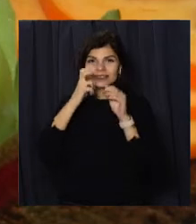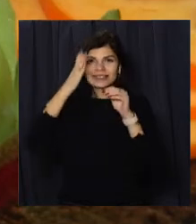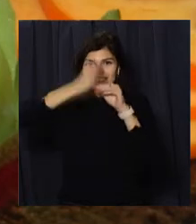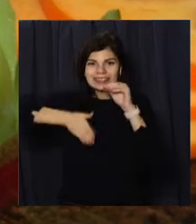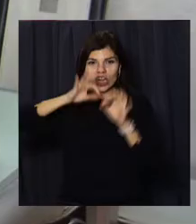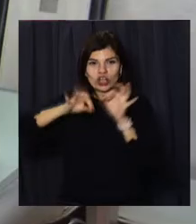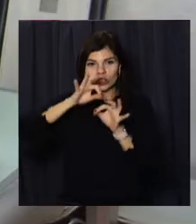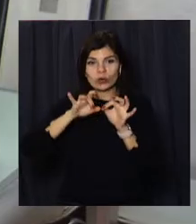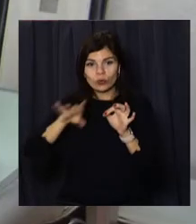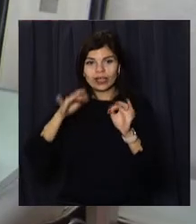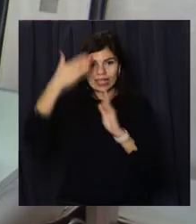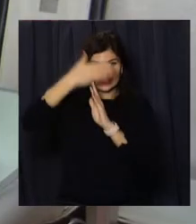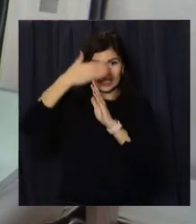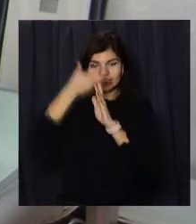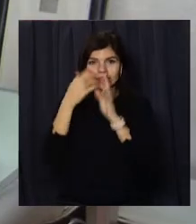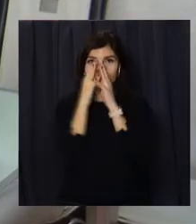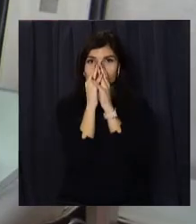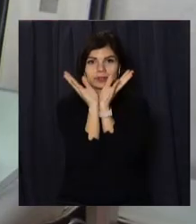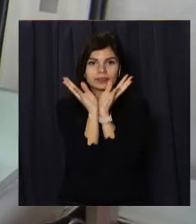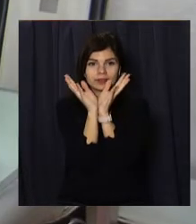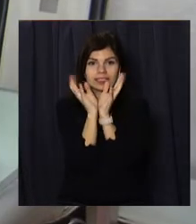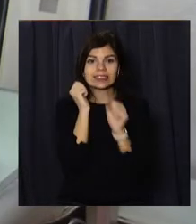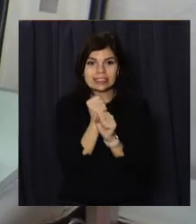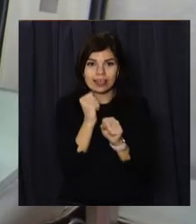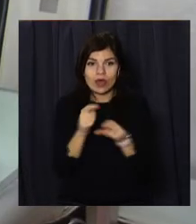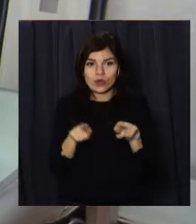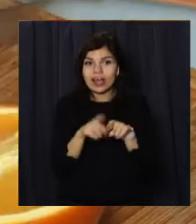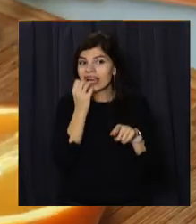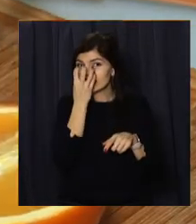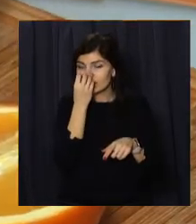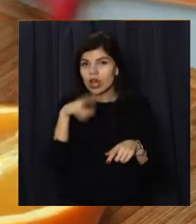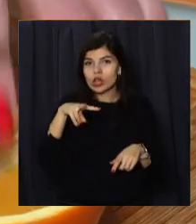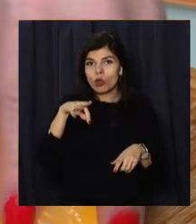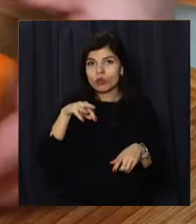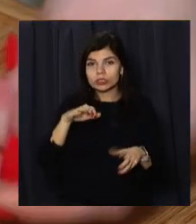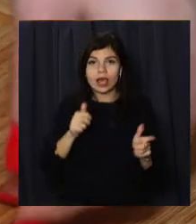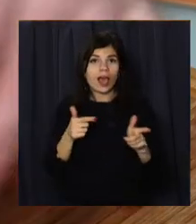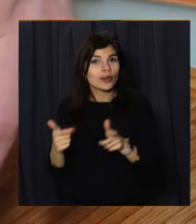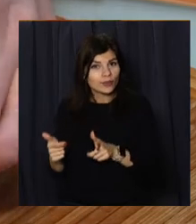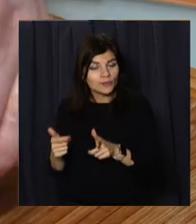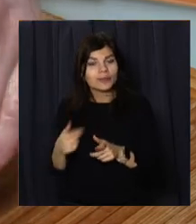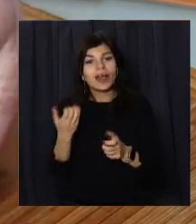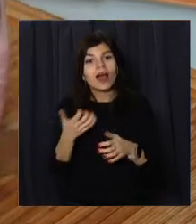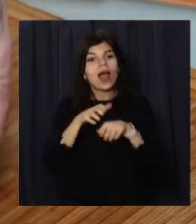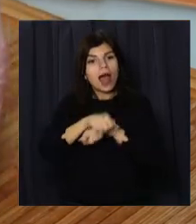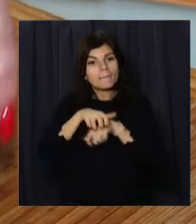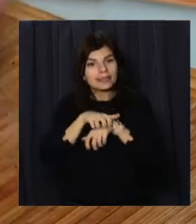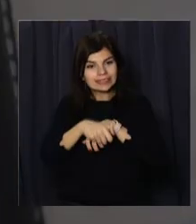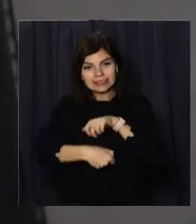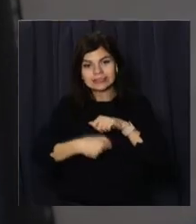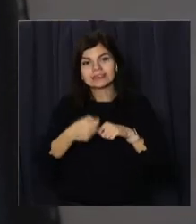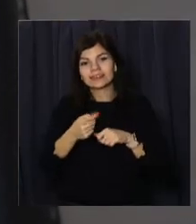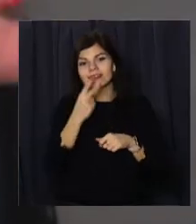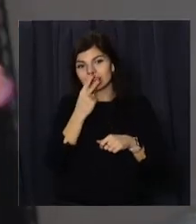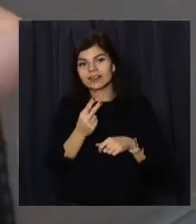А от на апельсині симпатичний вигляд матимуть орнаментні вирізи. Розділяємо на 4 частини і з обох боків робимо надрізи